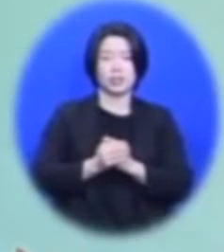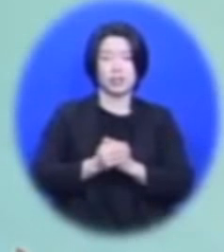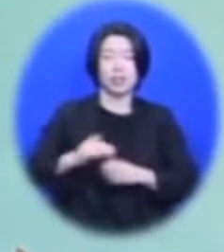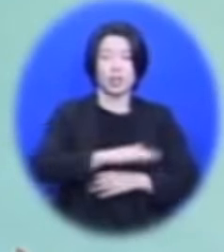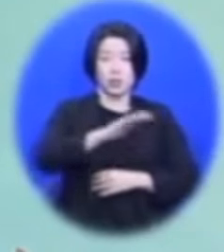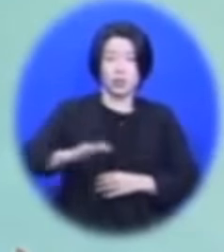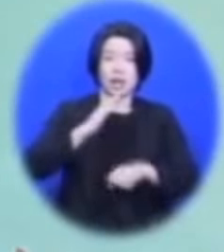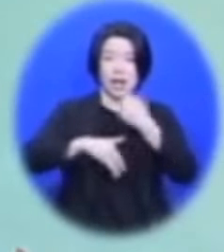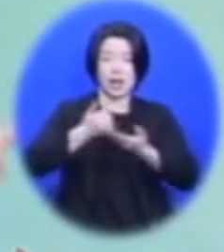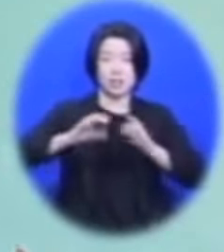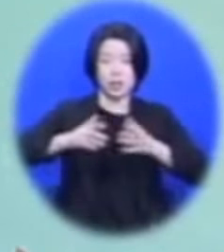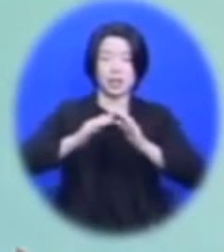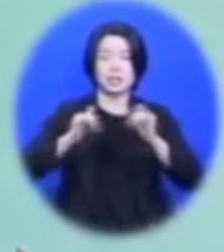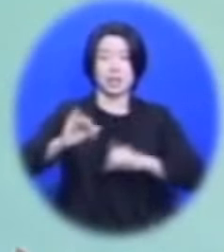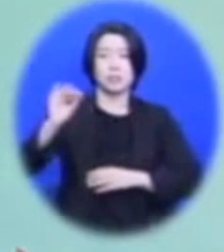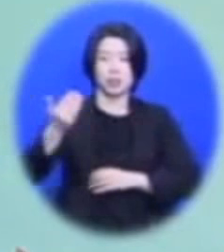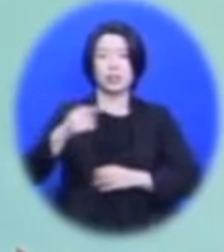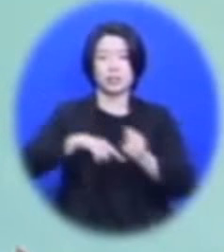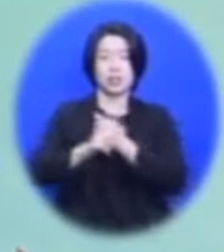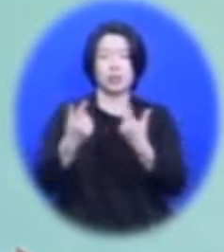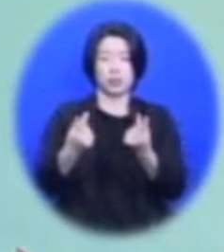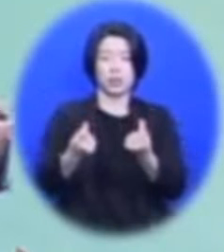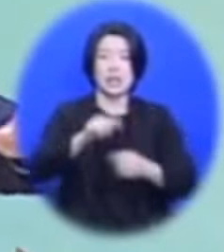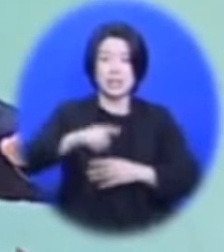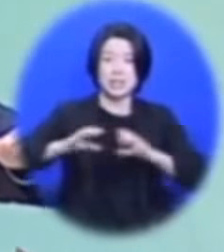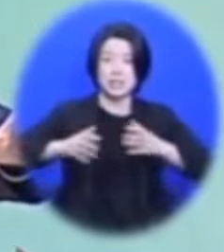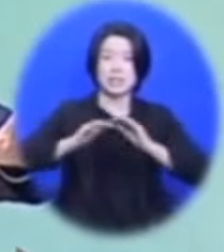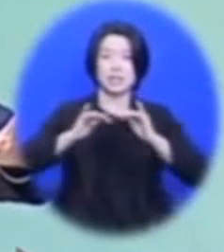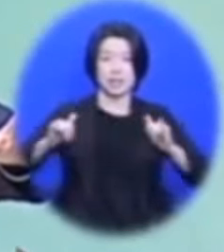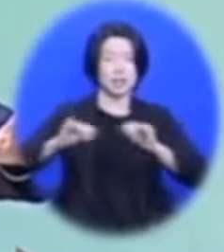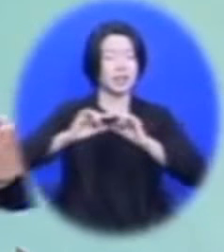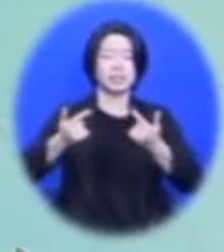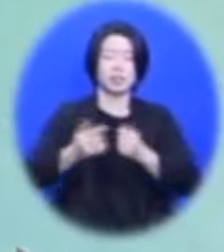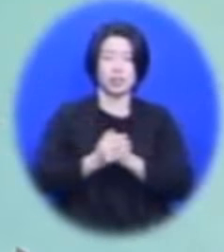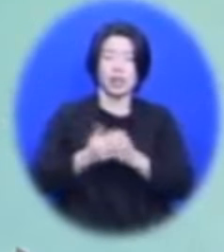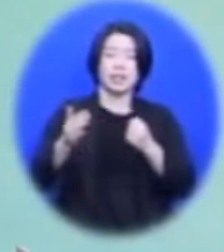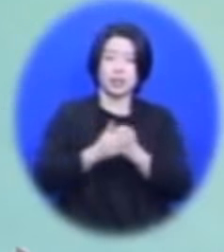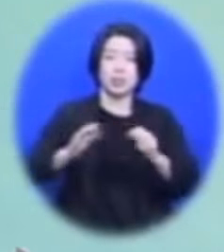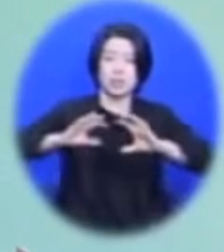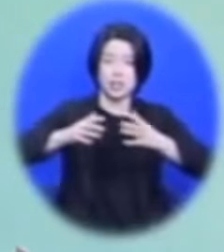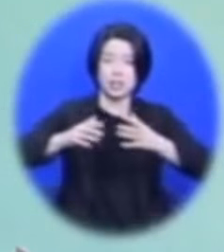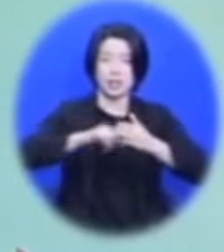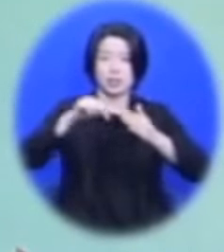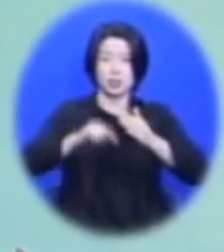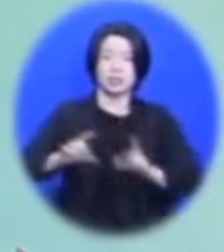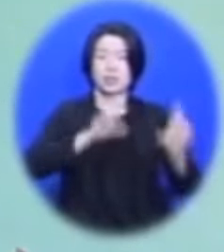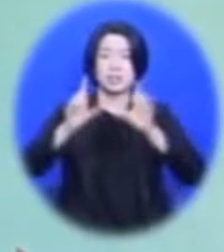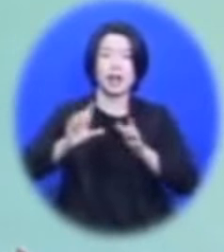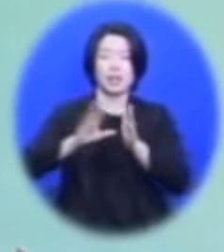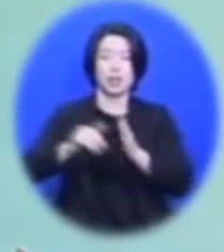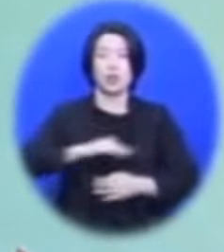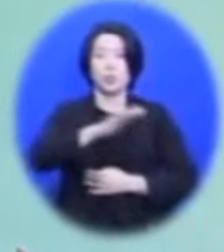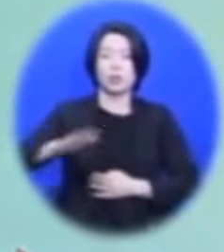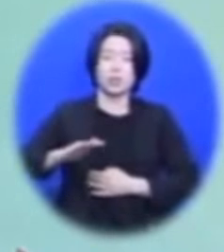우리는 하나님의 나라 사람이 됐다는 겁니다. 이 세상 나라가 아닙니다. 그래서 세상에 살 때 우리는